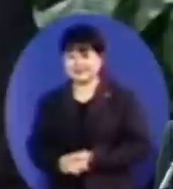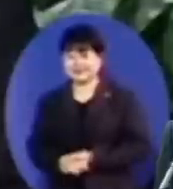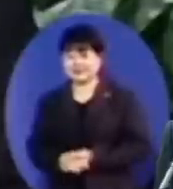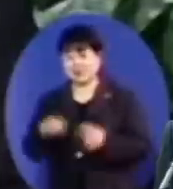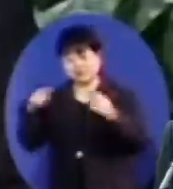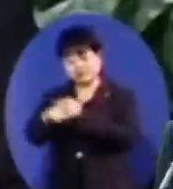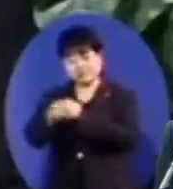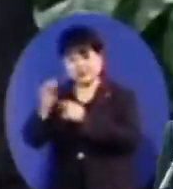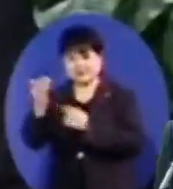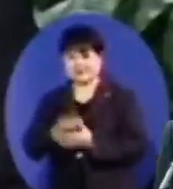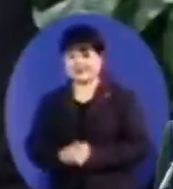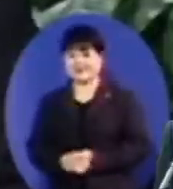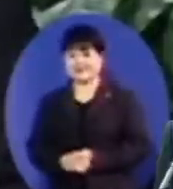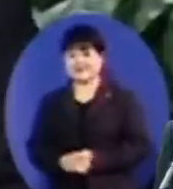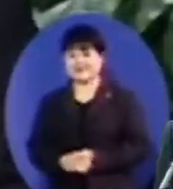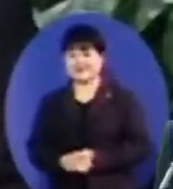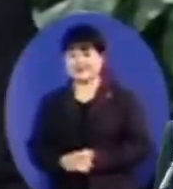했습니다.